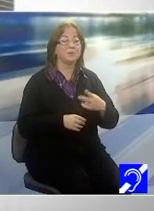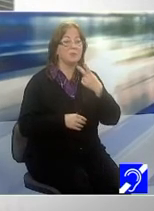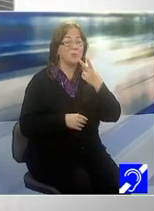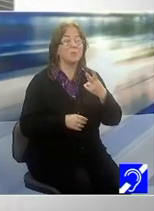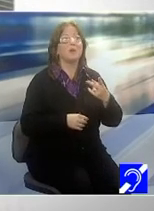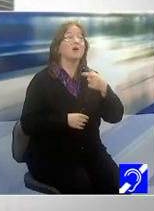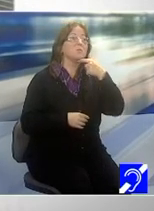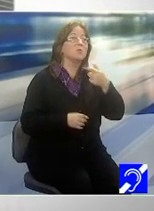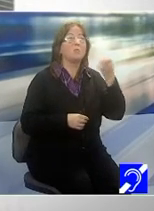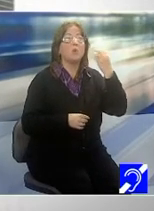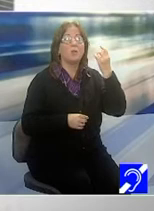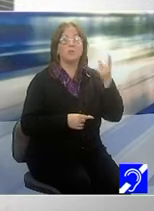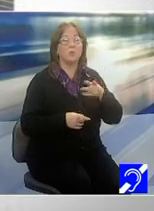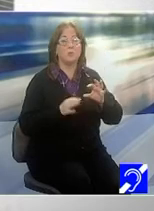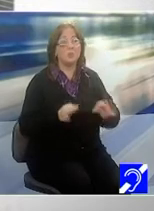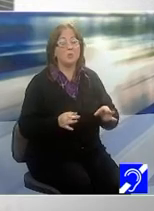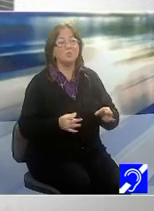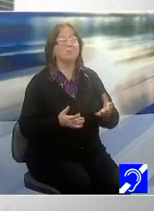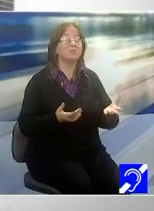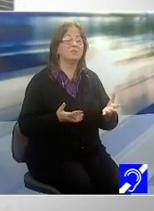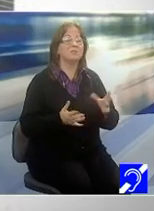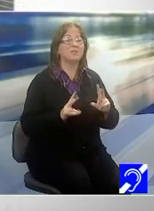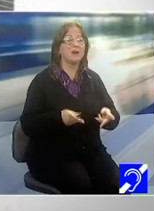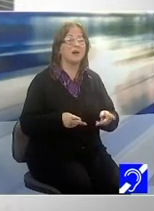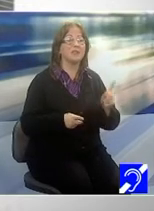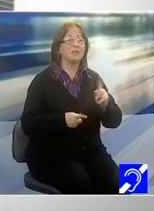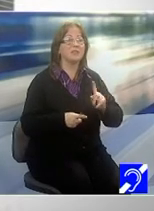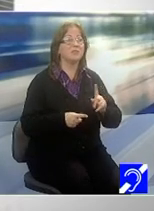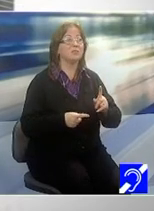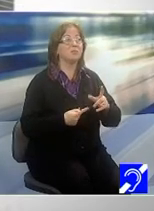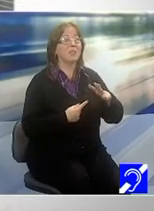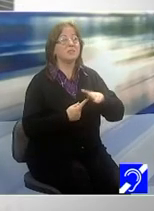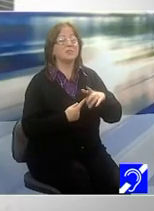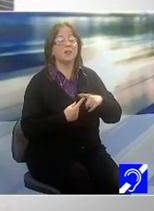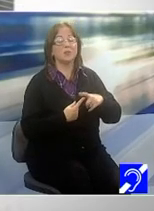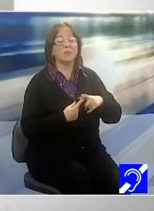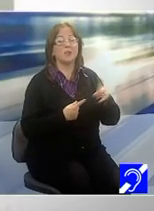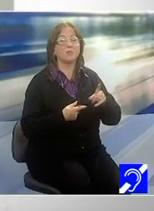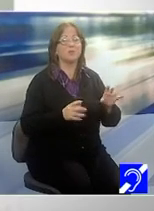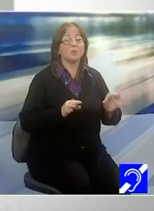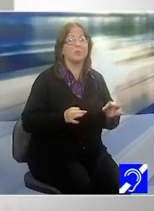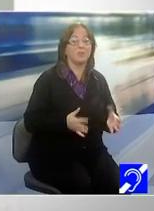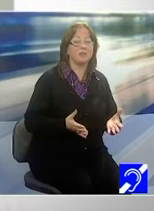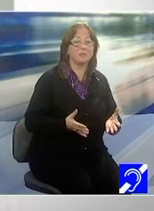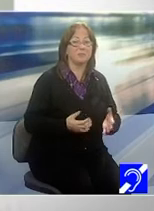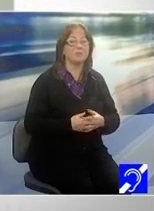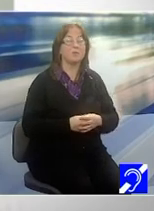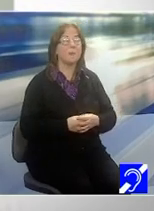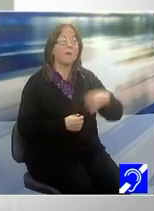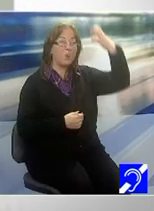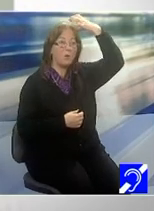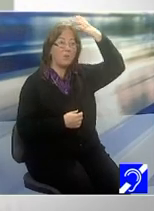regulă, dar nici experții nu sunt în regulă, din vari motive. Și atunci o să avem o problemă și mai mare. Doar că acest guvern este girașii de